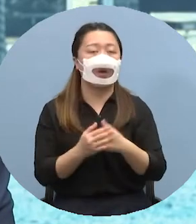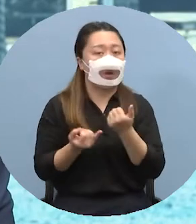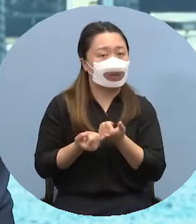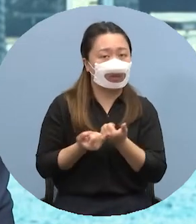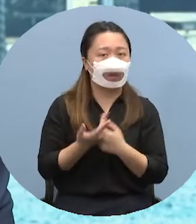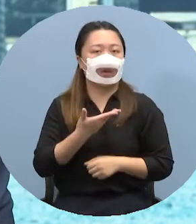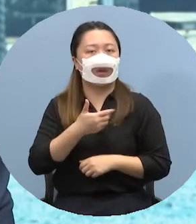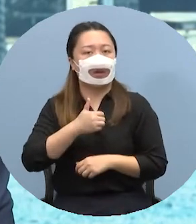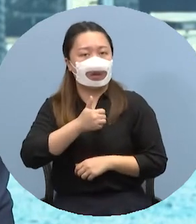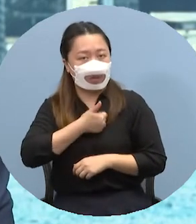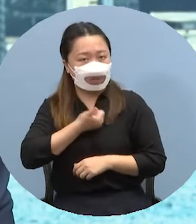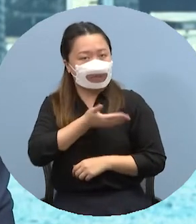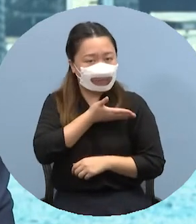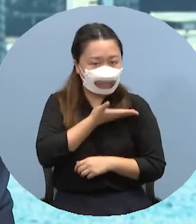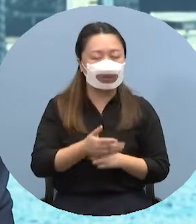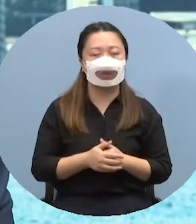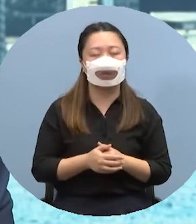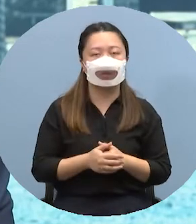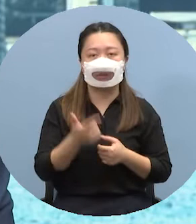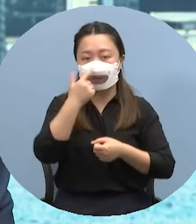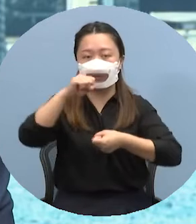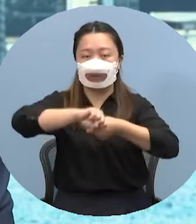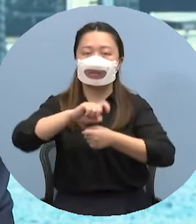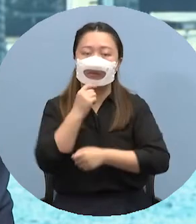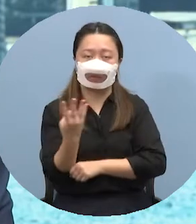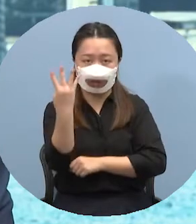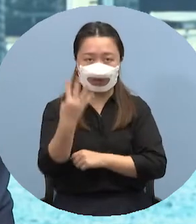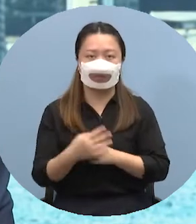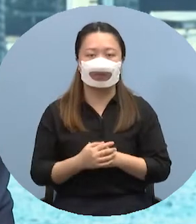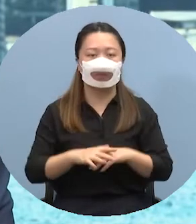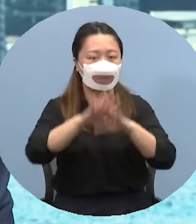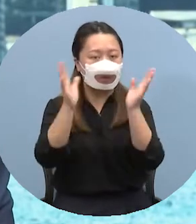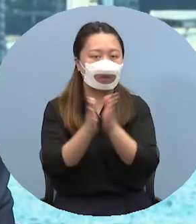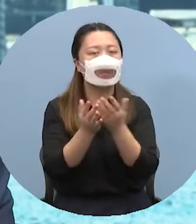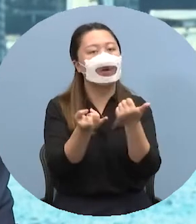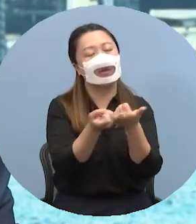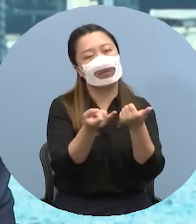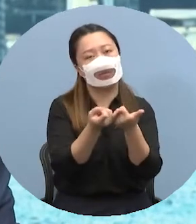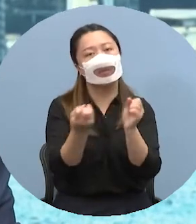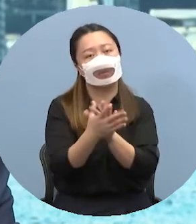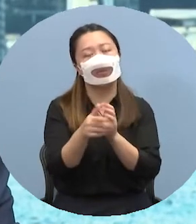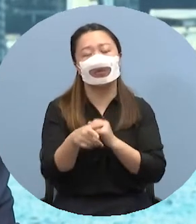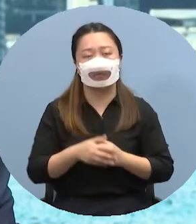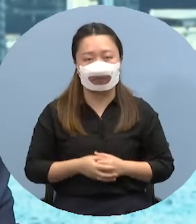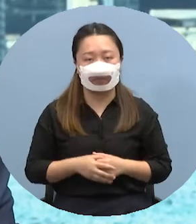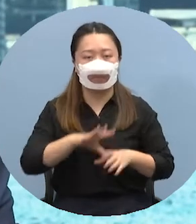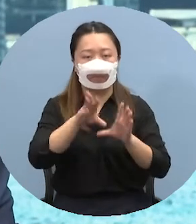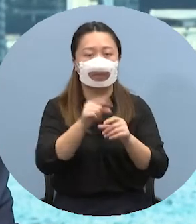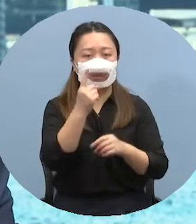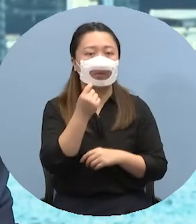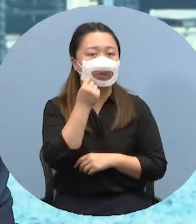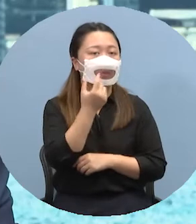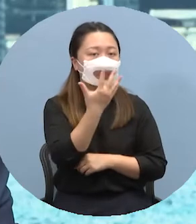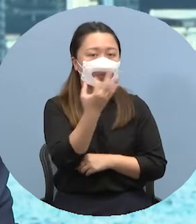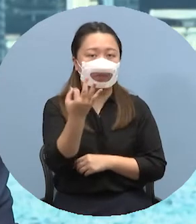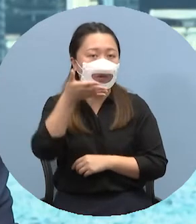學生同埋職員咧，咁新增係有4宗嘅個案，全部都係影響學生嘅。咁包括一名53